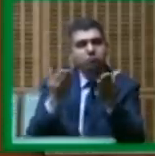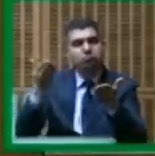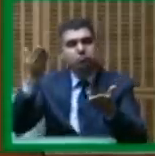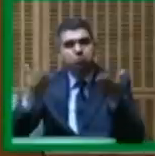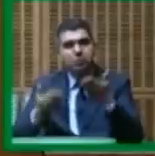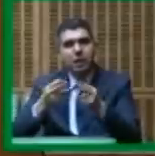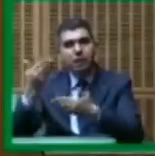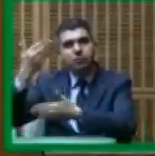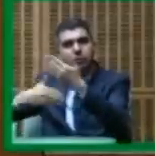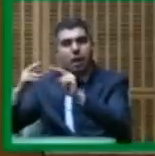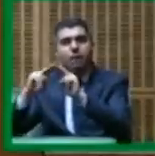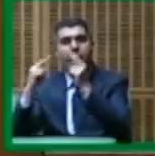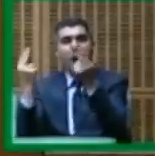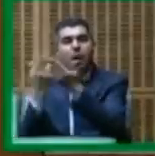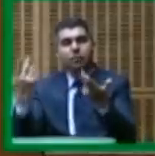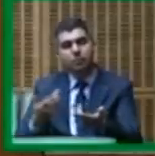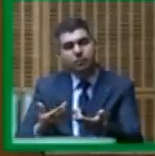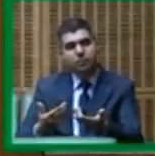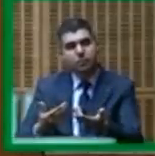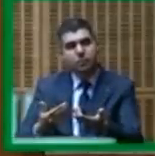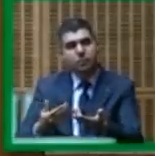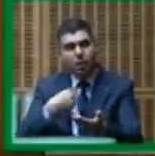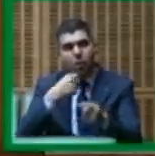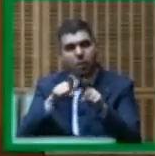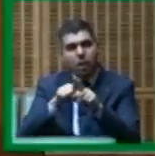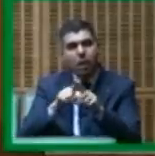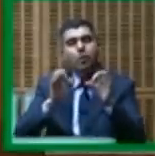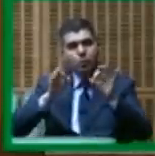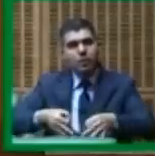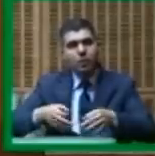اقتصادية ديال البلاد. ماشي عيب إلا اعترفتيو بهذه القضية،